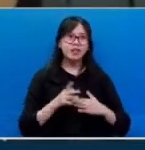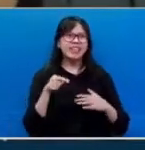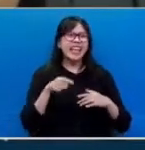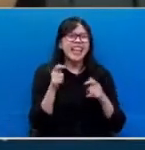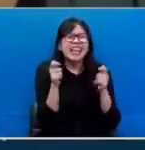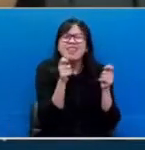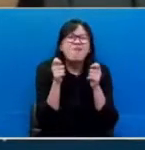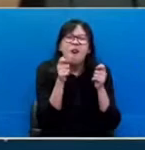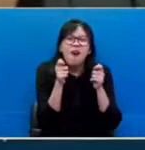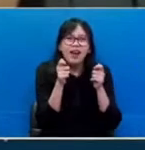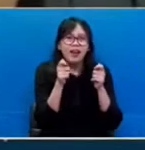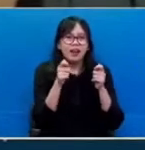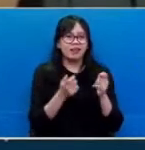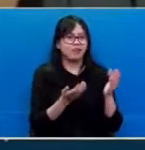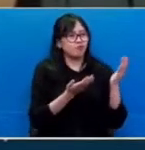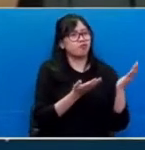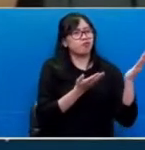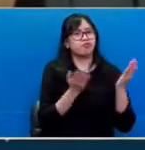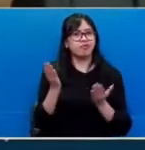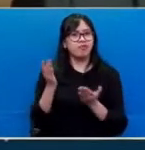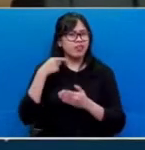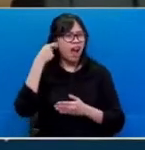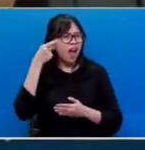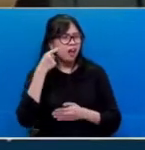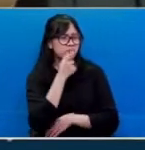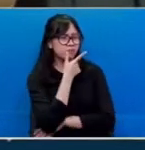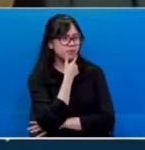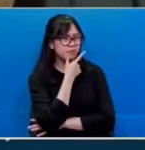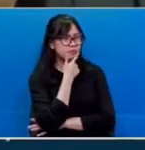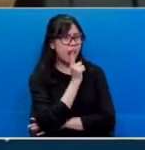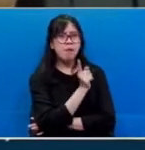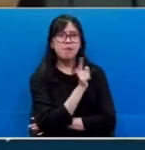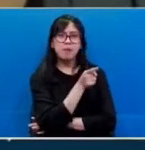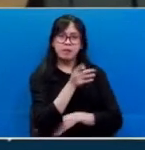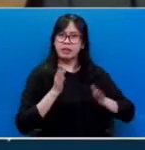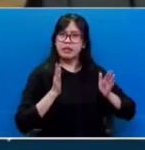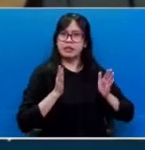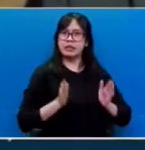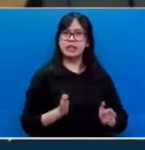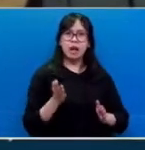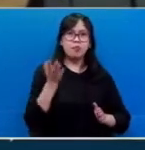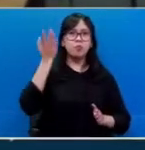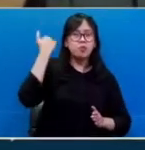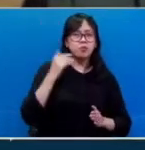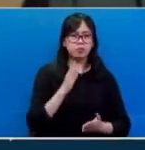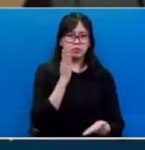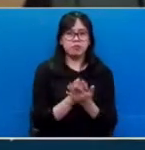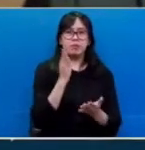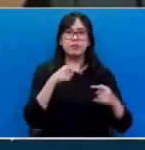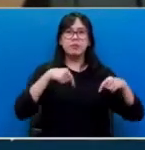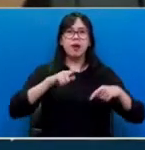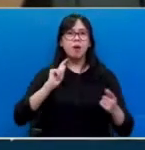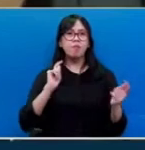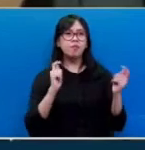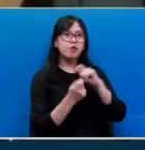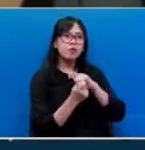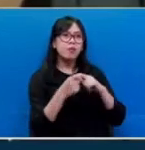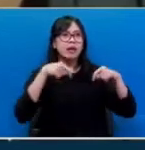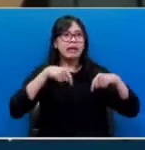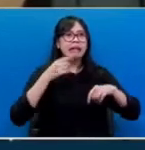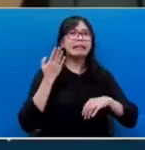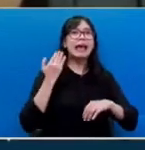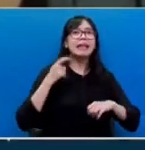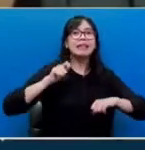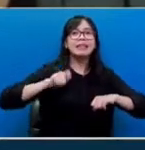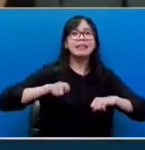gemoy menurut anda meng kapa perubahan sikap yang EE spesifik terjadi pada Prabowo ini dibahas di sidang